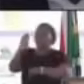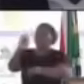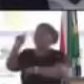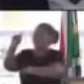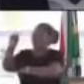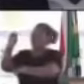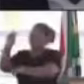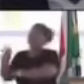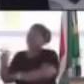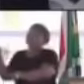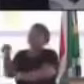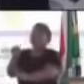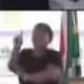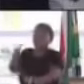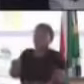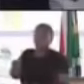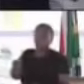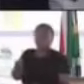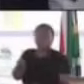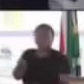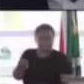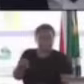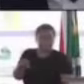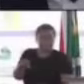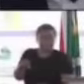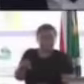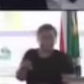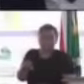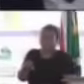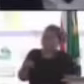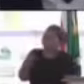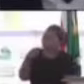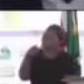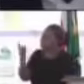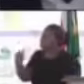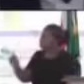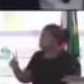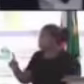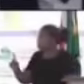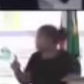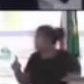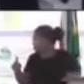Asibuyeleni ikotini. Uthini Senegal?